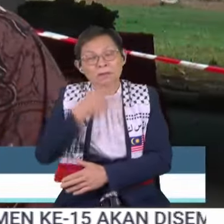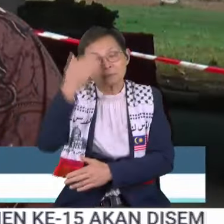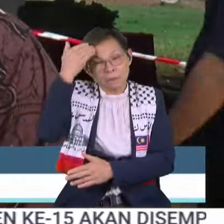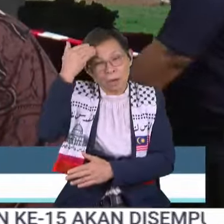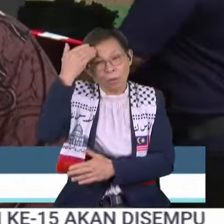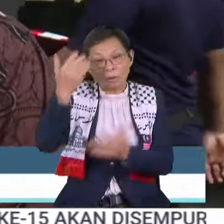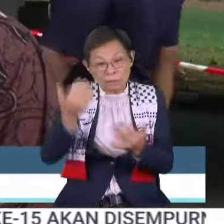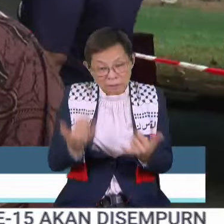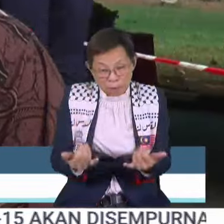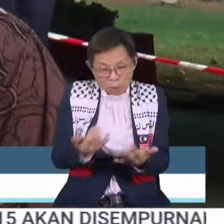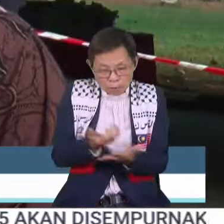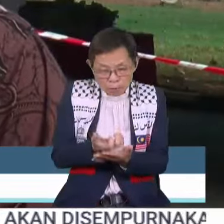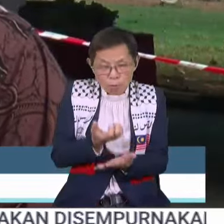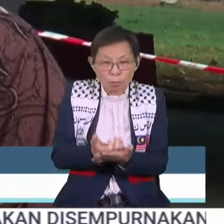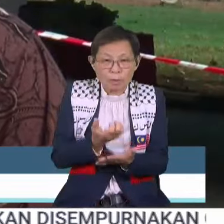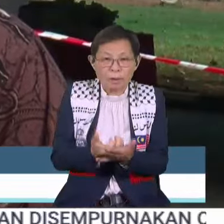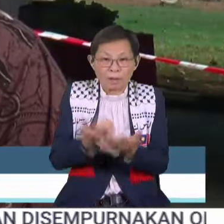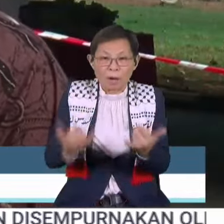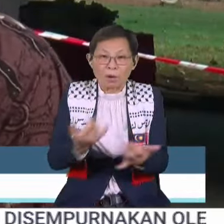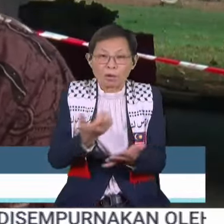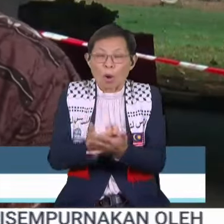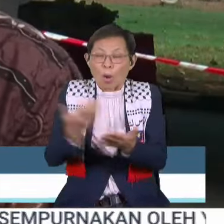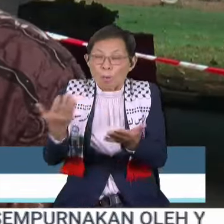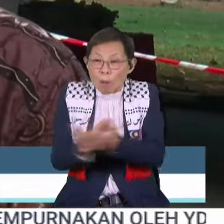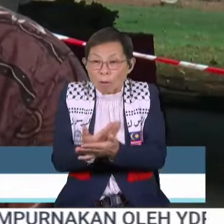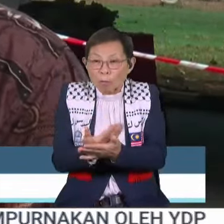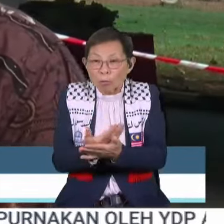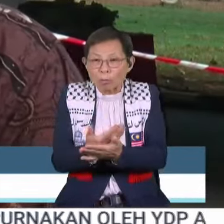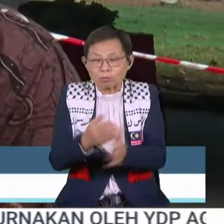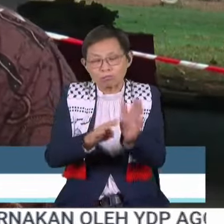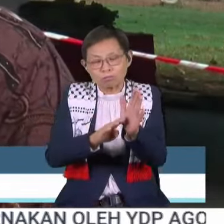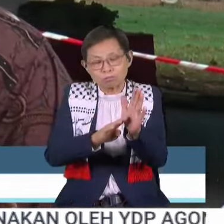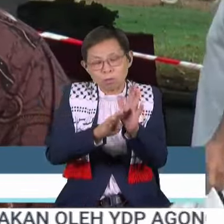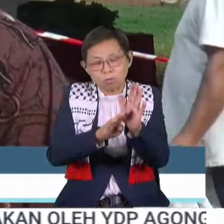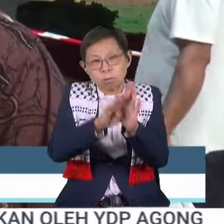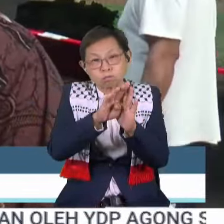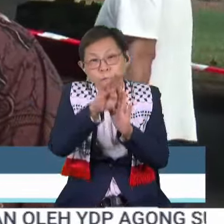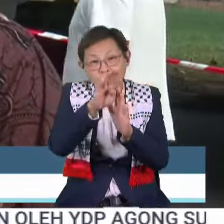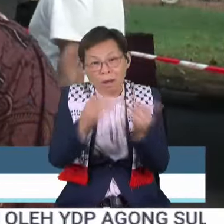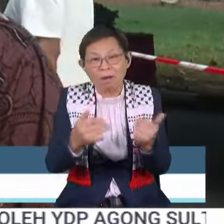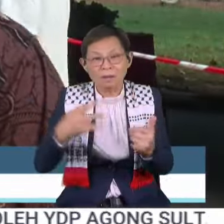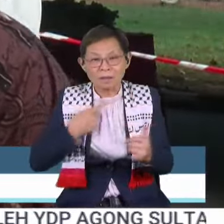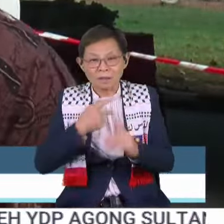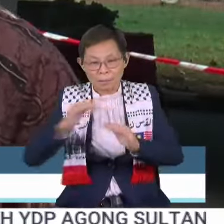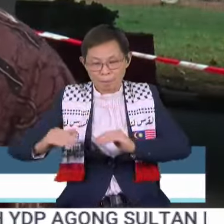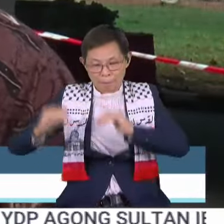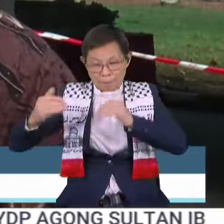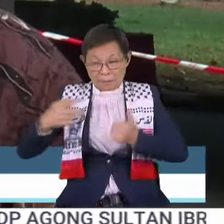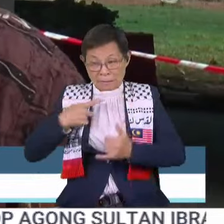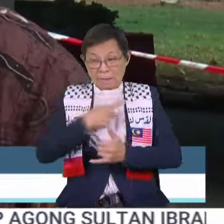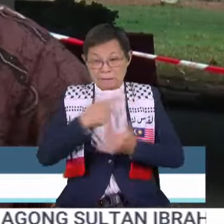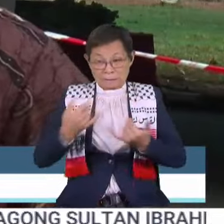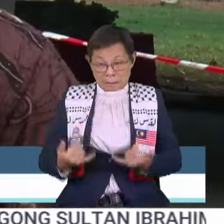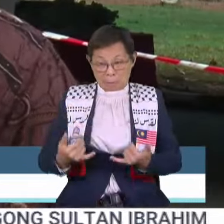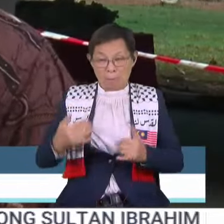keadaan ekonomi yang baru nak kembali pulih dan kita dalam peringkat